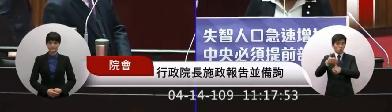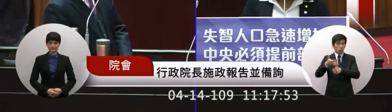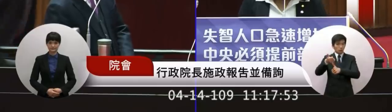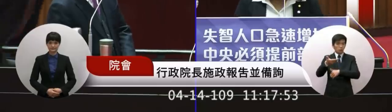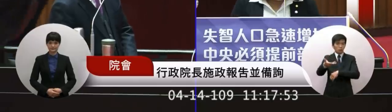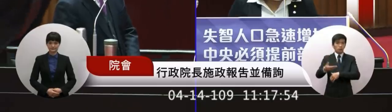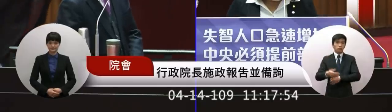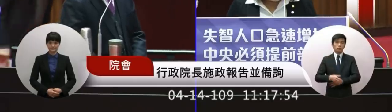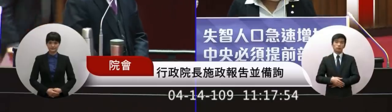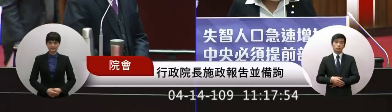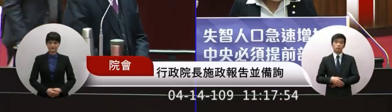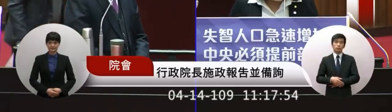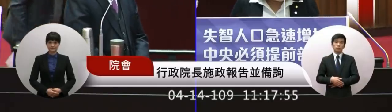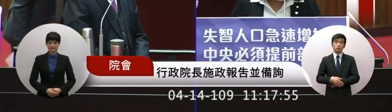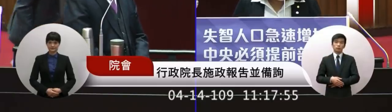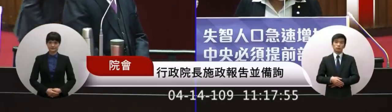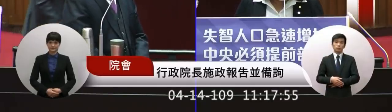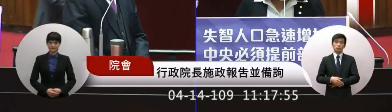請環保署